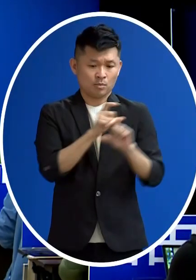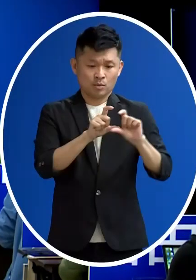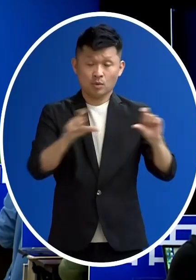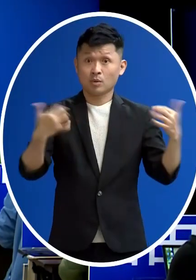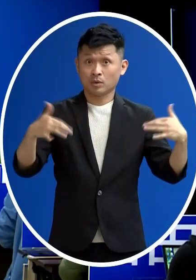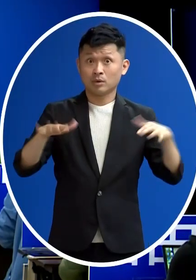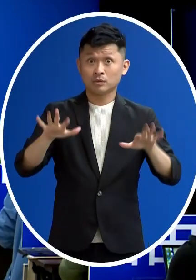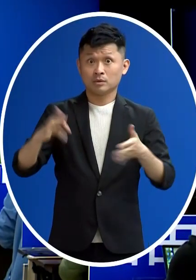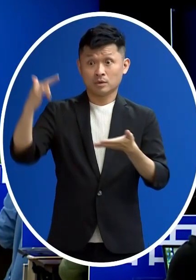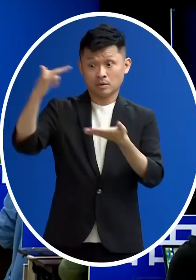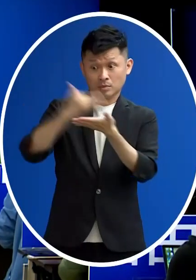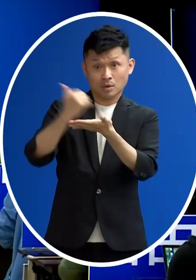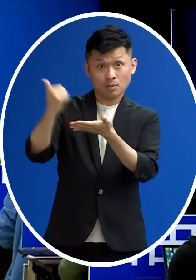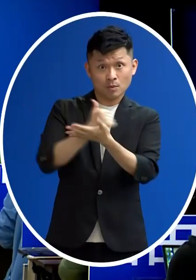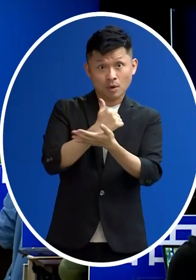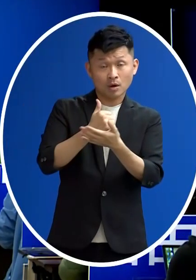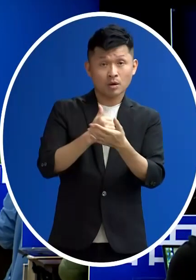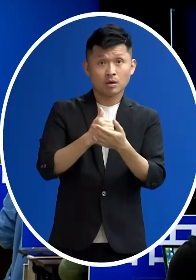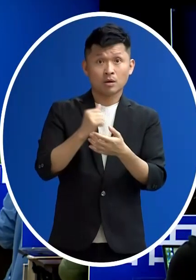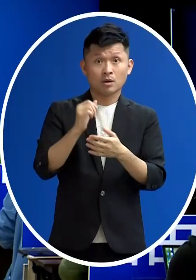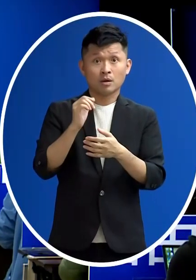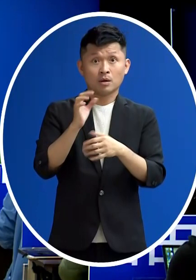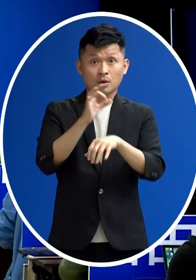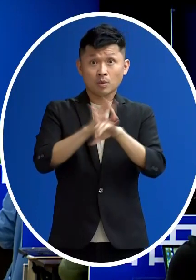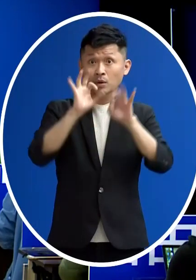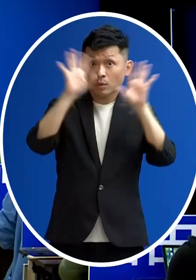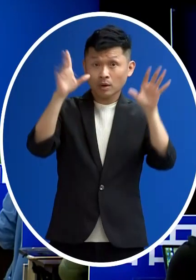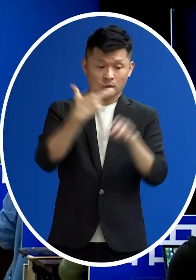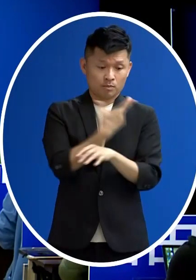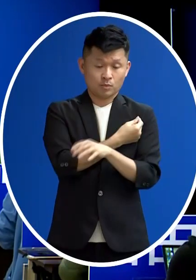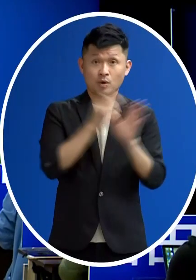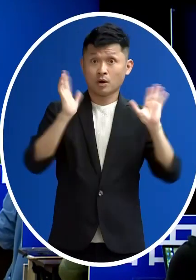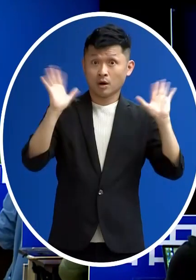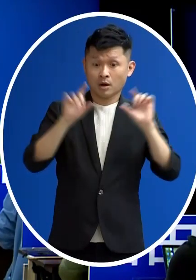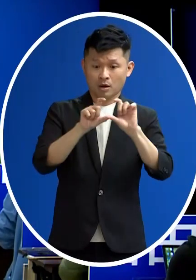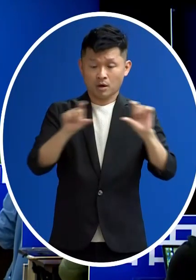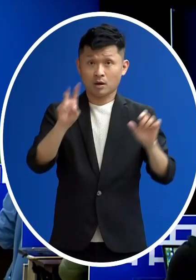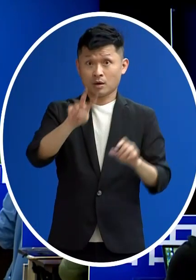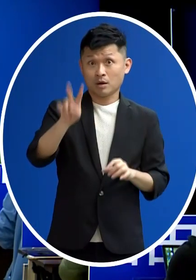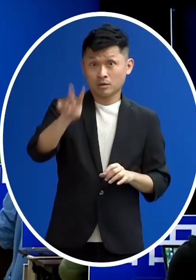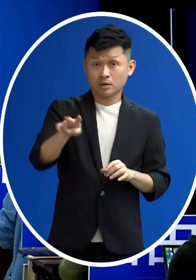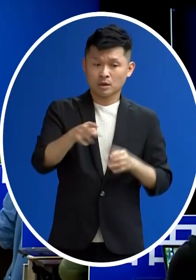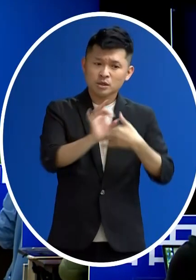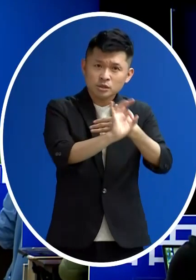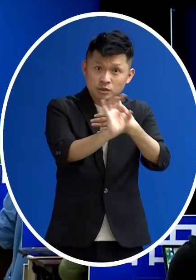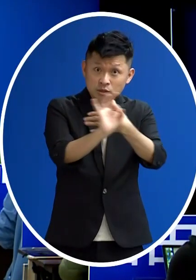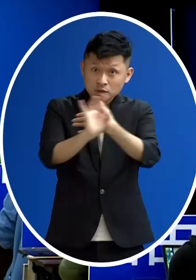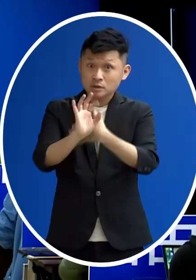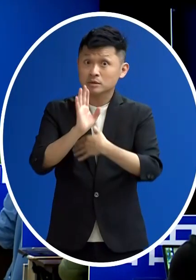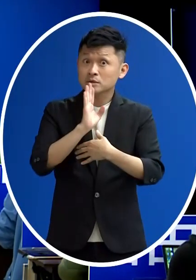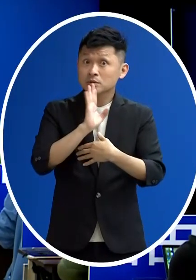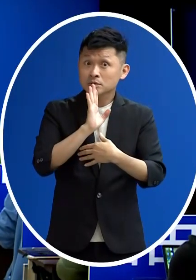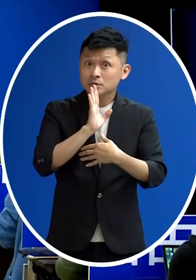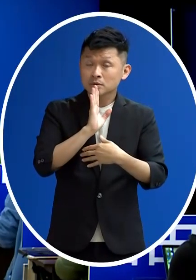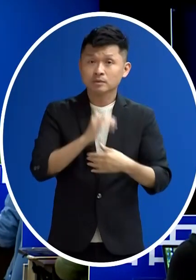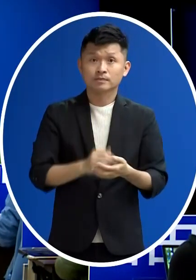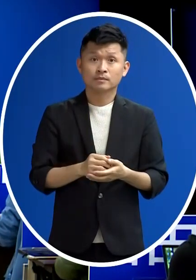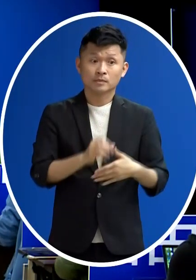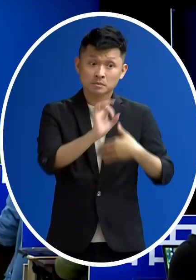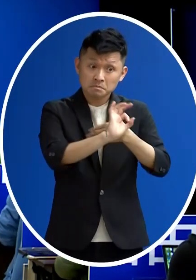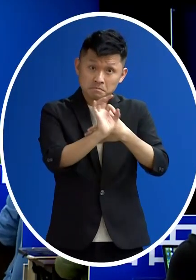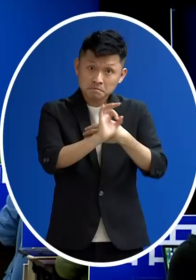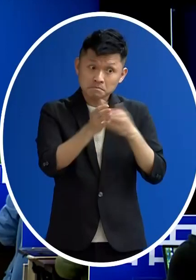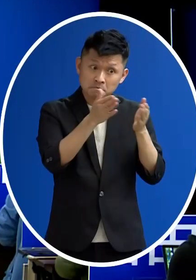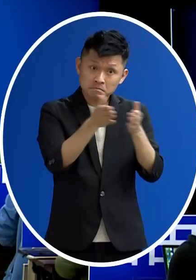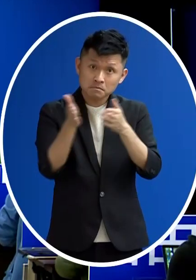今天理台的2000剂辉瑞儿童疫苗是作为实验检测用，那请问是全部都作为实验用途吗？那实验的方向又